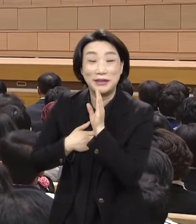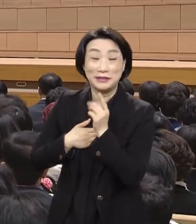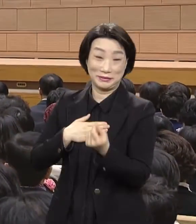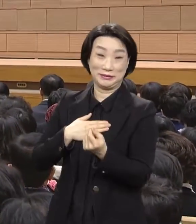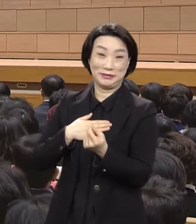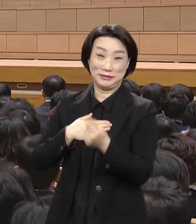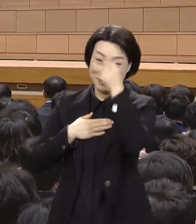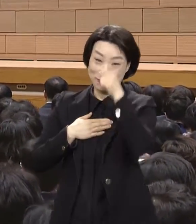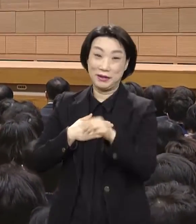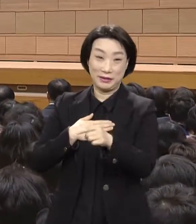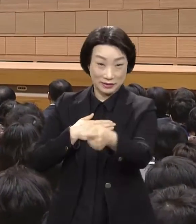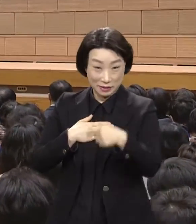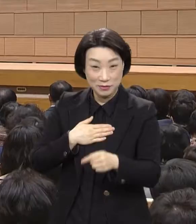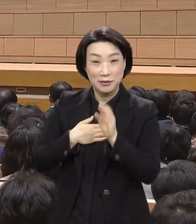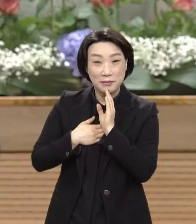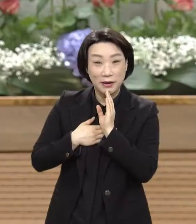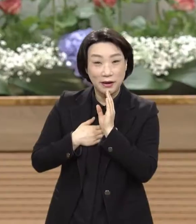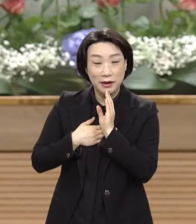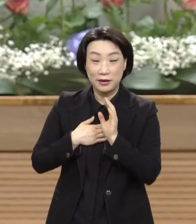왔어요. 네.